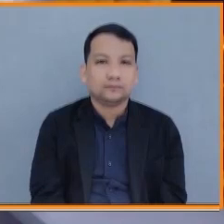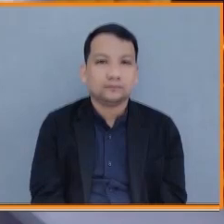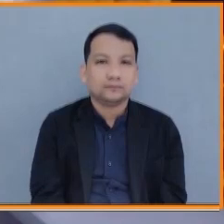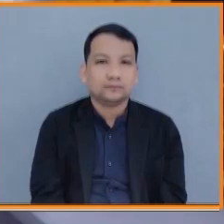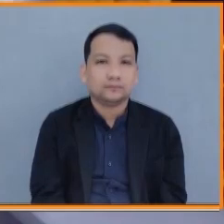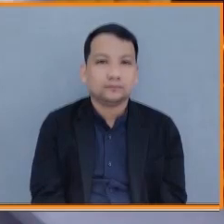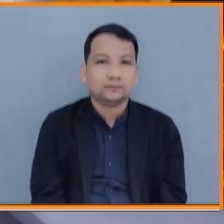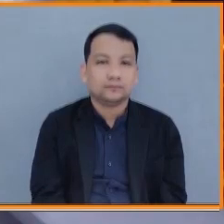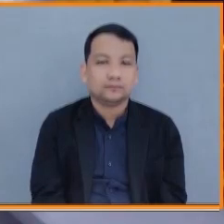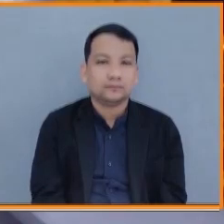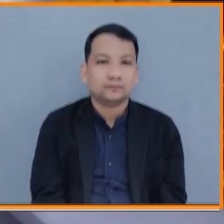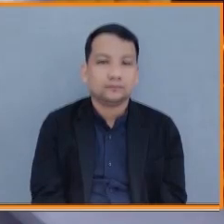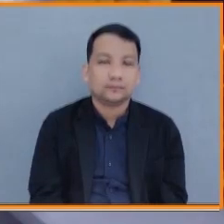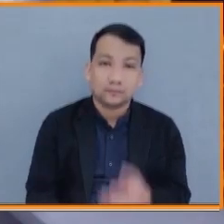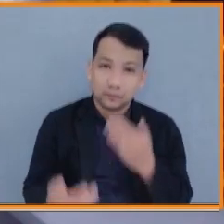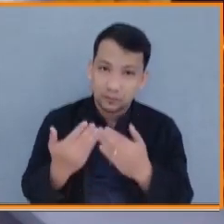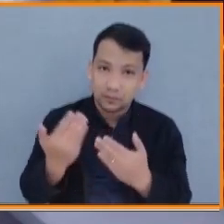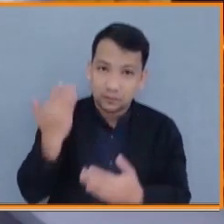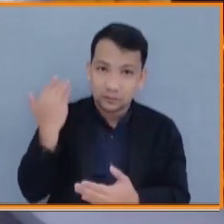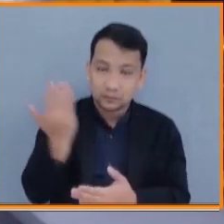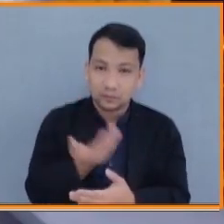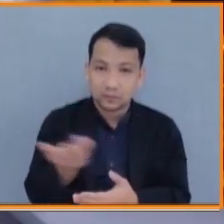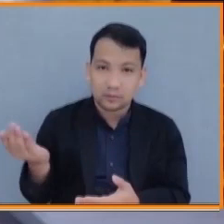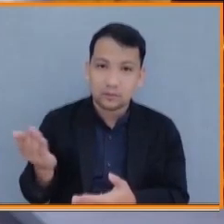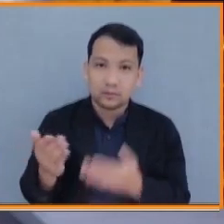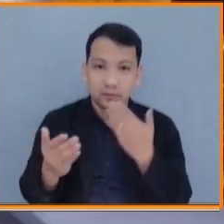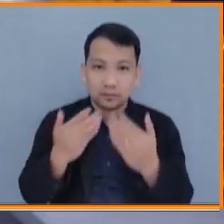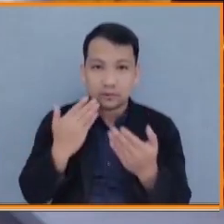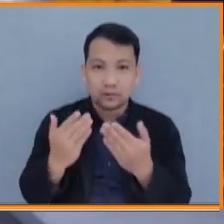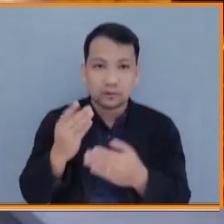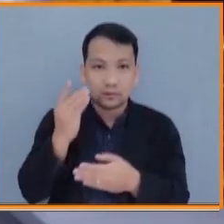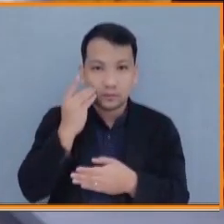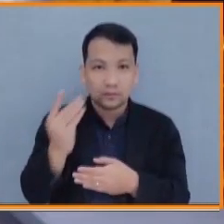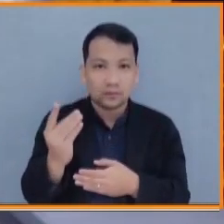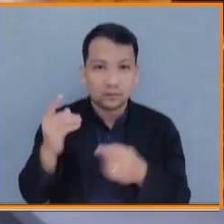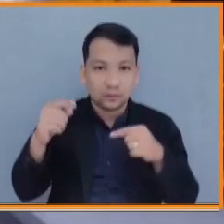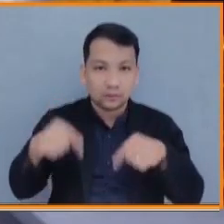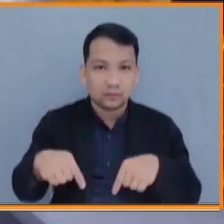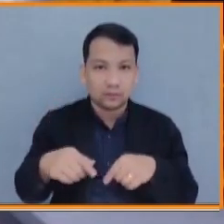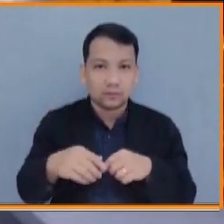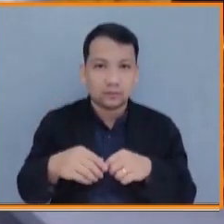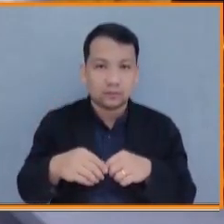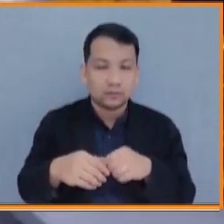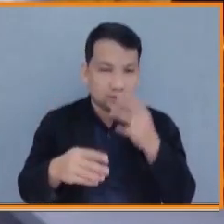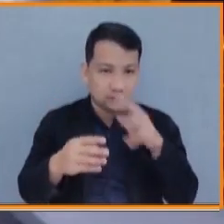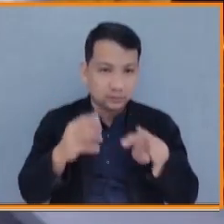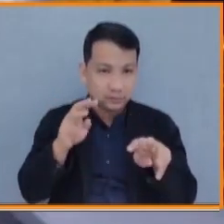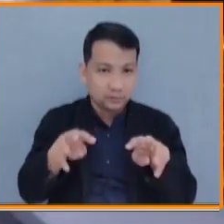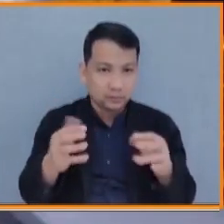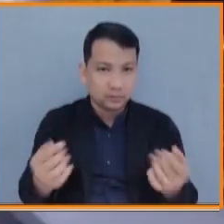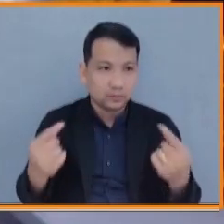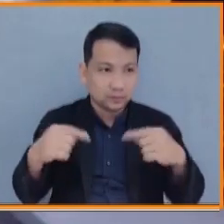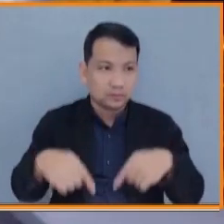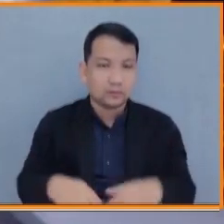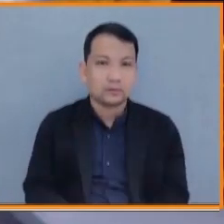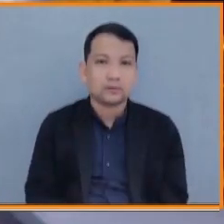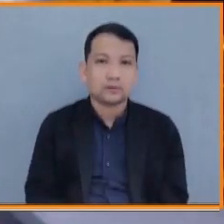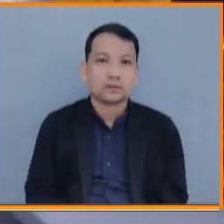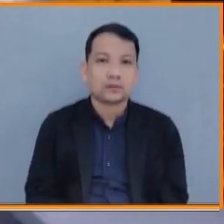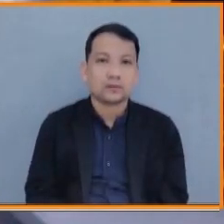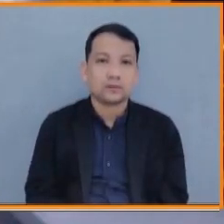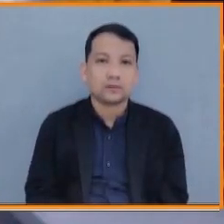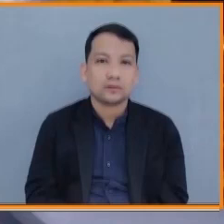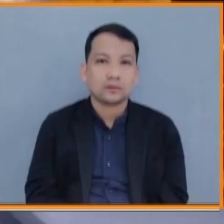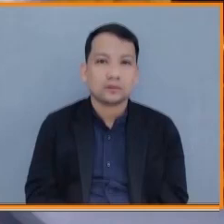Magandang umaga sa inyong lahat at maraming salamat dayan sa mga nanonood sa atin ngayon ika nga